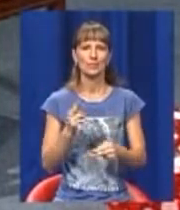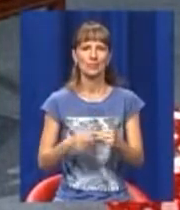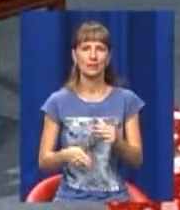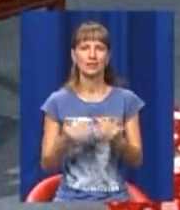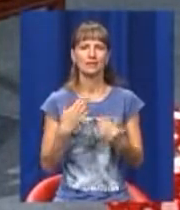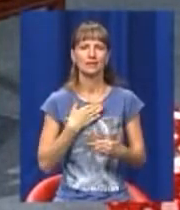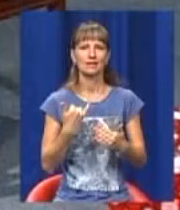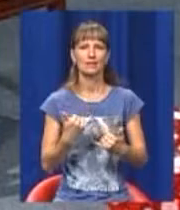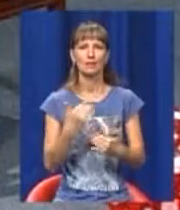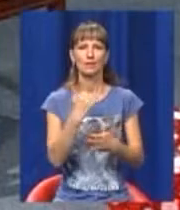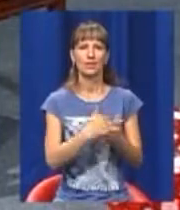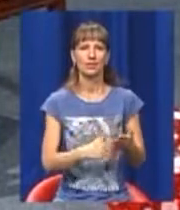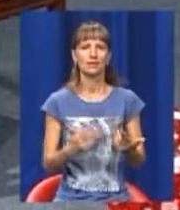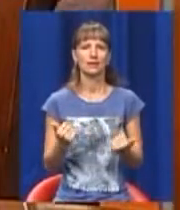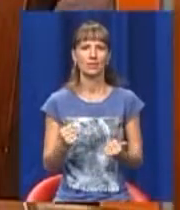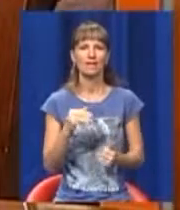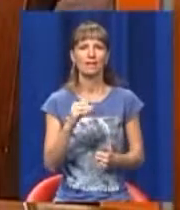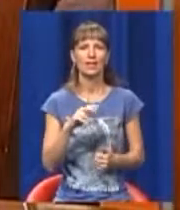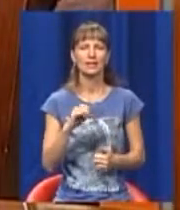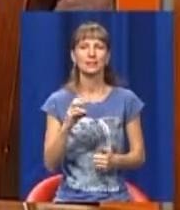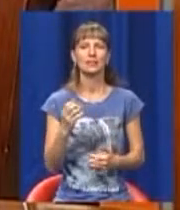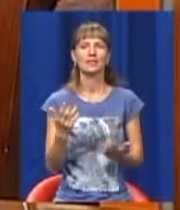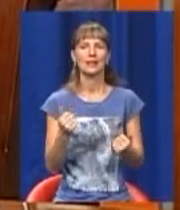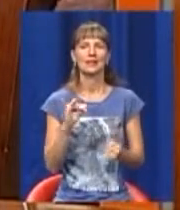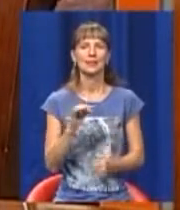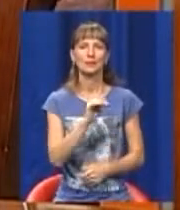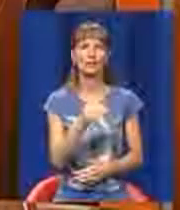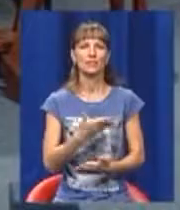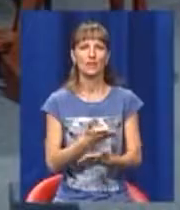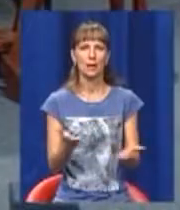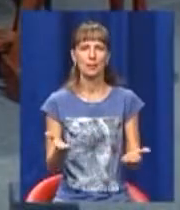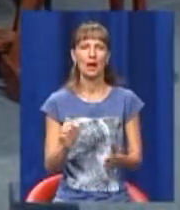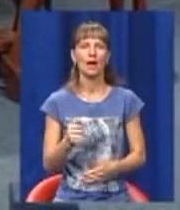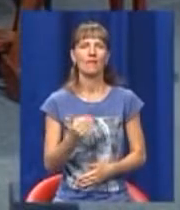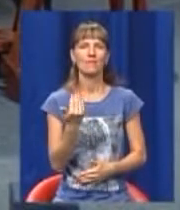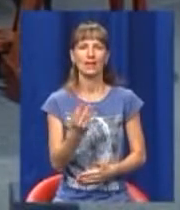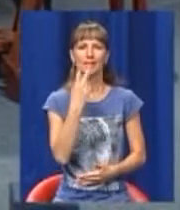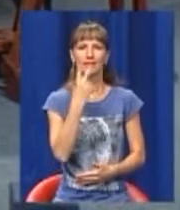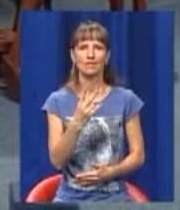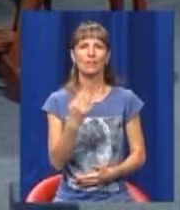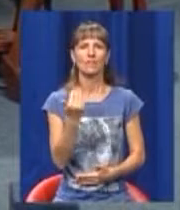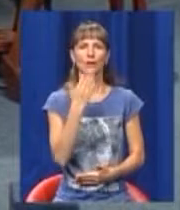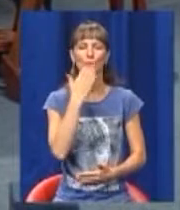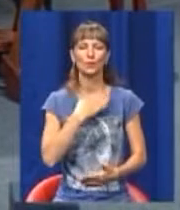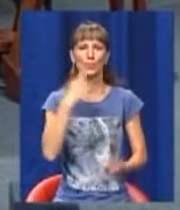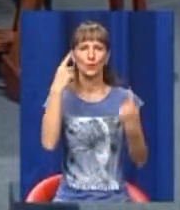нашу сьогоднішню передачу, так, Фелікс? Так. І прощатися з вами. А ви дивитеся ваш